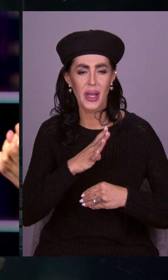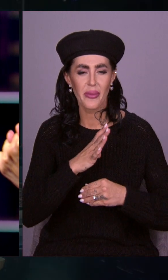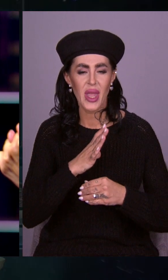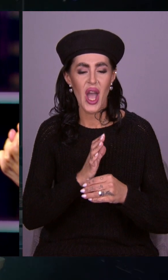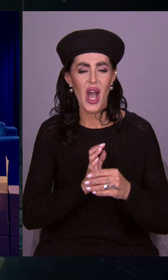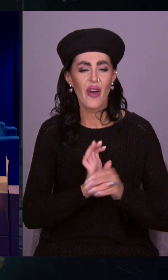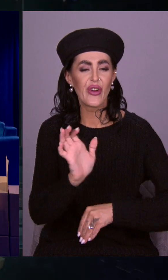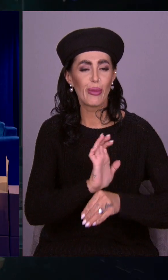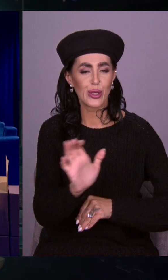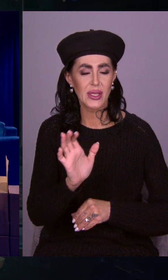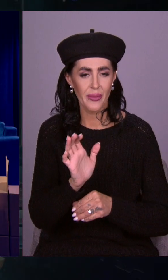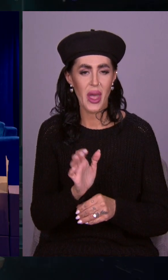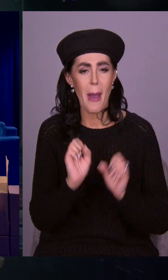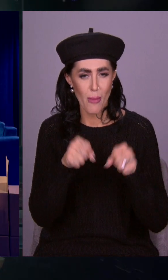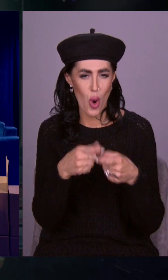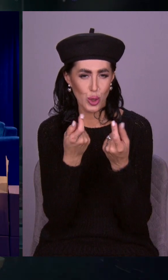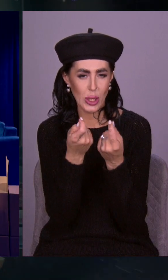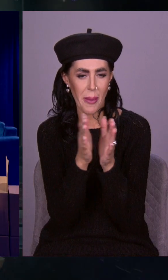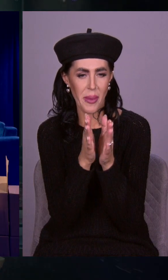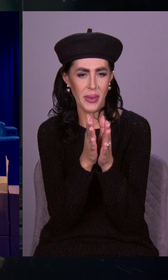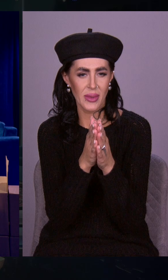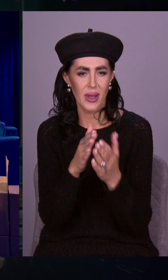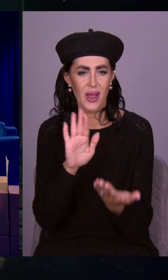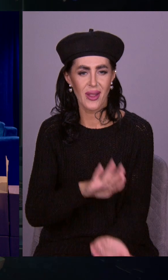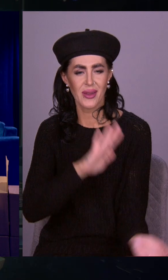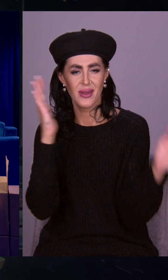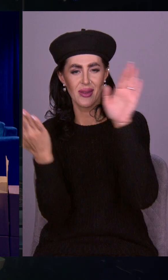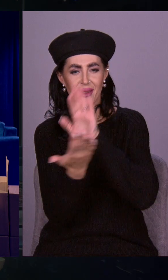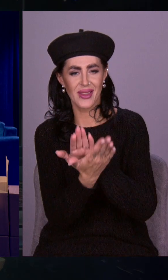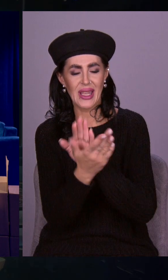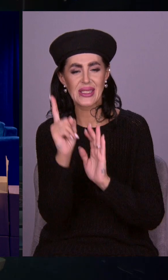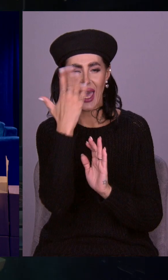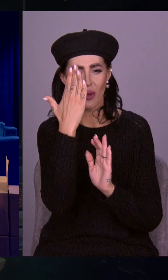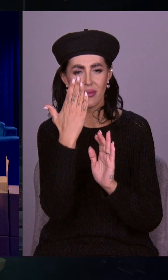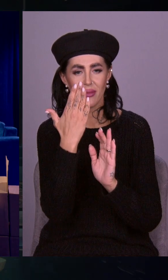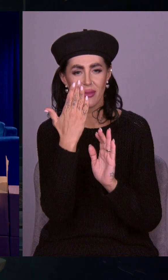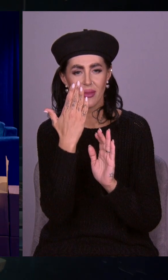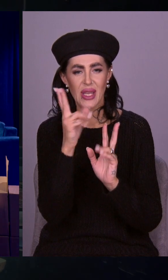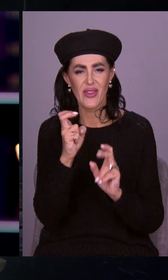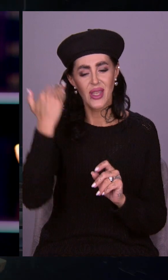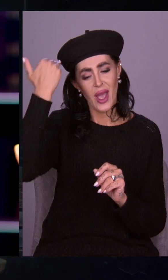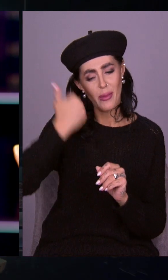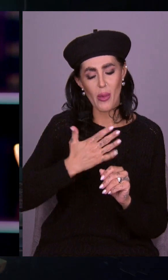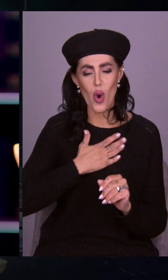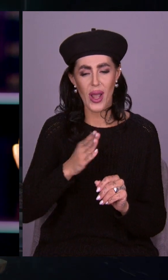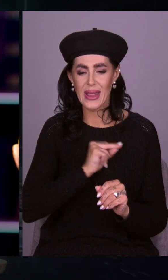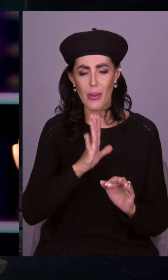Екзамена. От. А можна попросити перевернути його дзеркально? Там, коротше, просто не моя робоча сторона була.